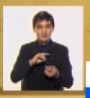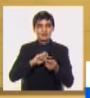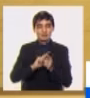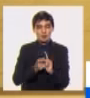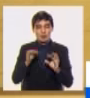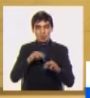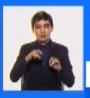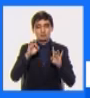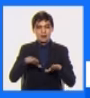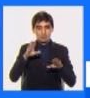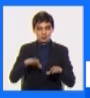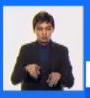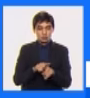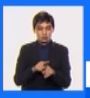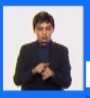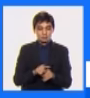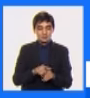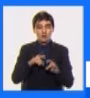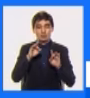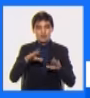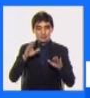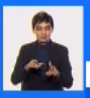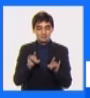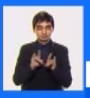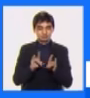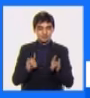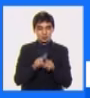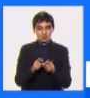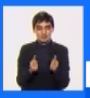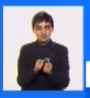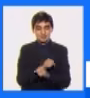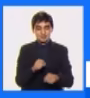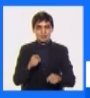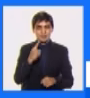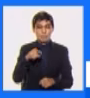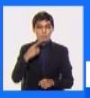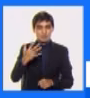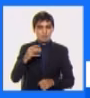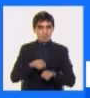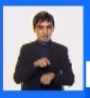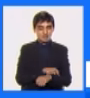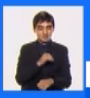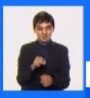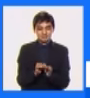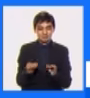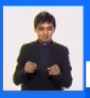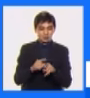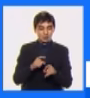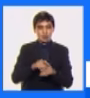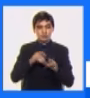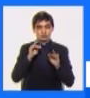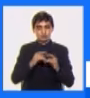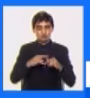ресторанов в ресторанах столики должны быть расставлены на расстоянии полтора метра при этом расстояние между стульями за столом